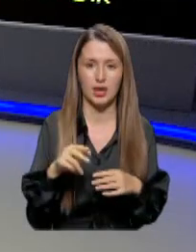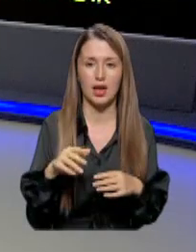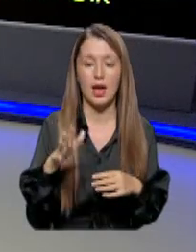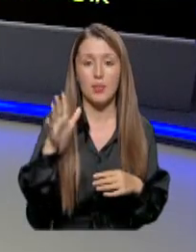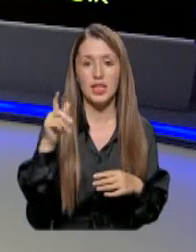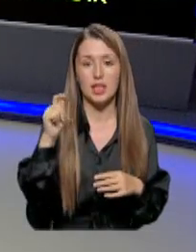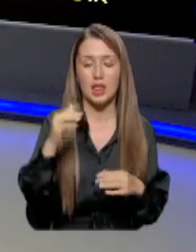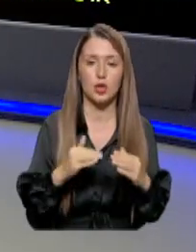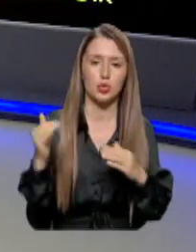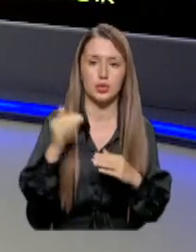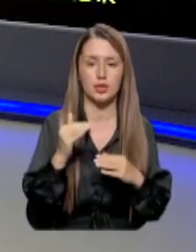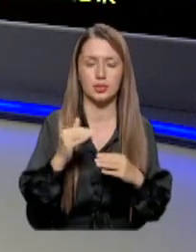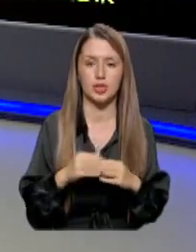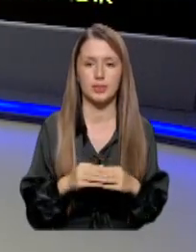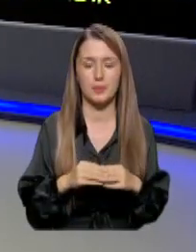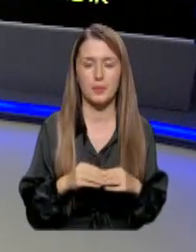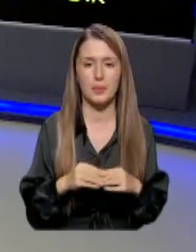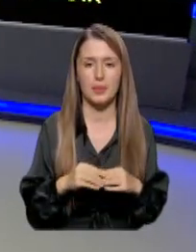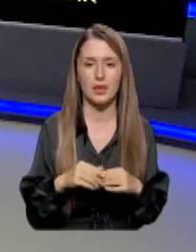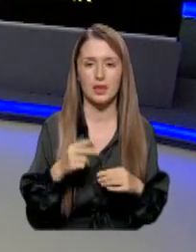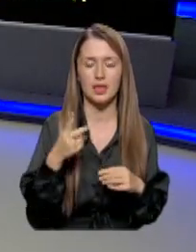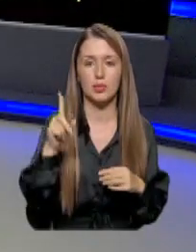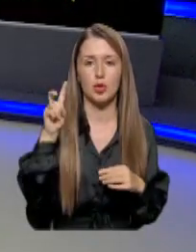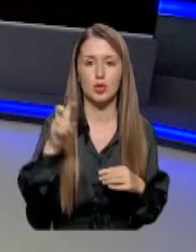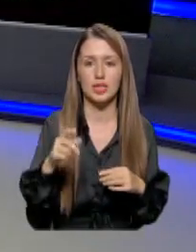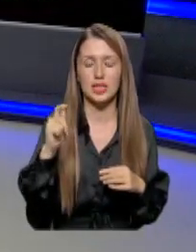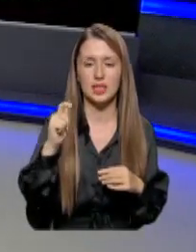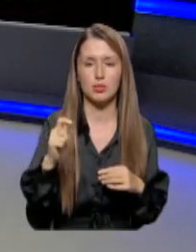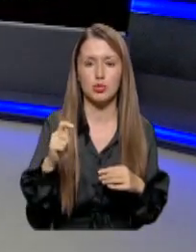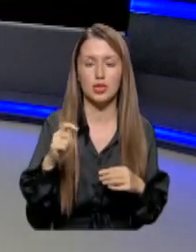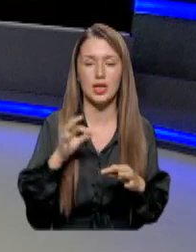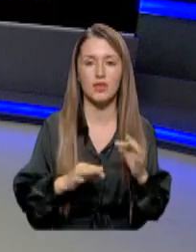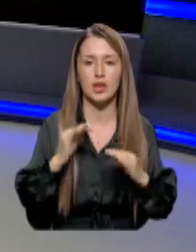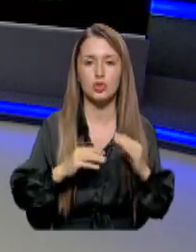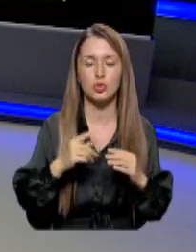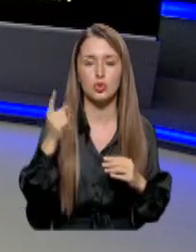5 liraya yükselmiş durumda bugün. 2018 Temmuz'da enflasyon